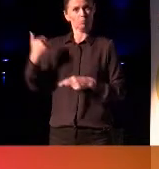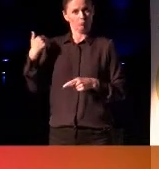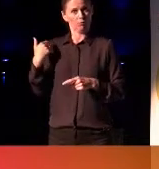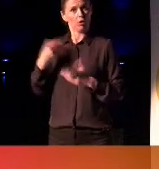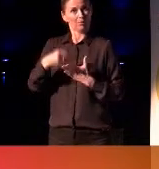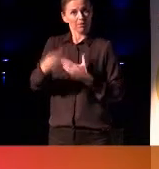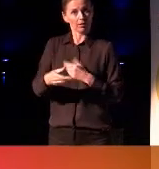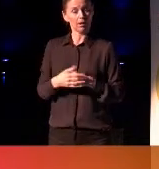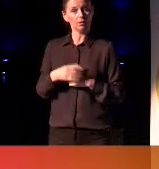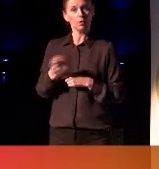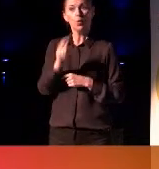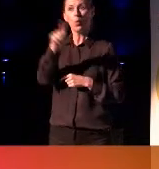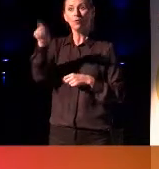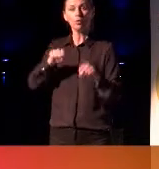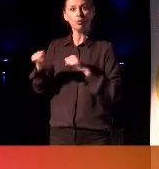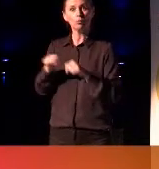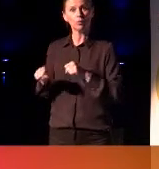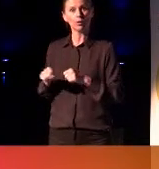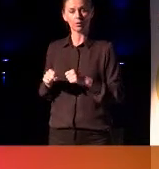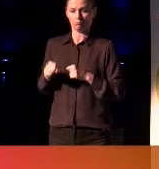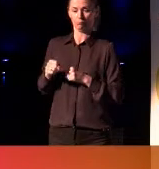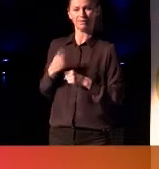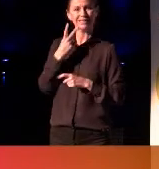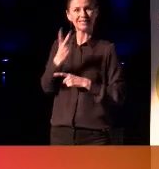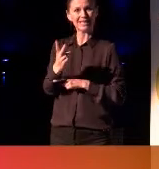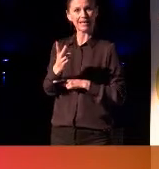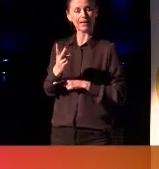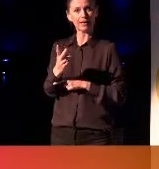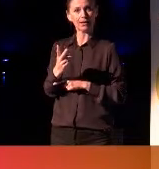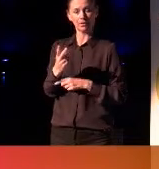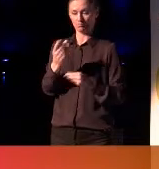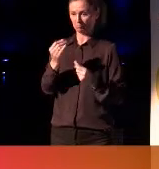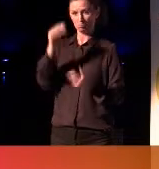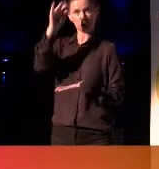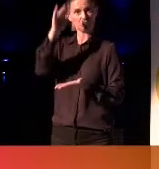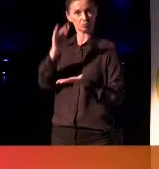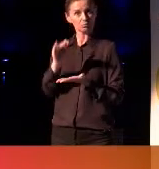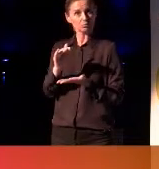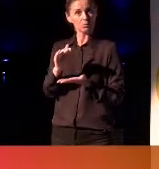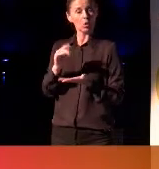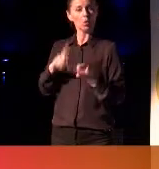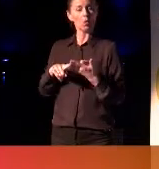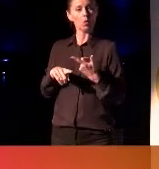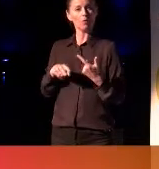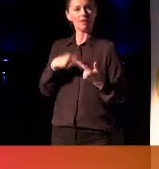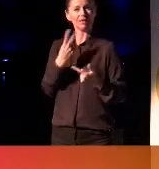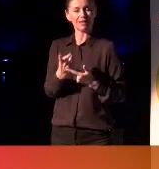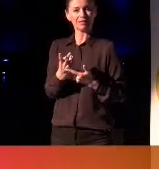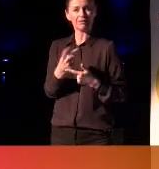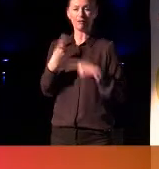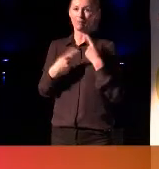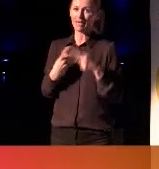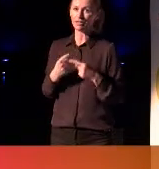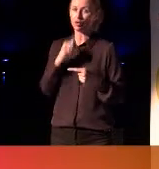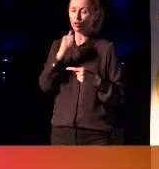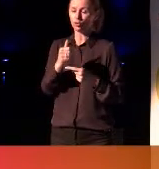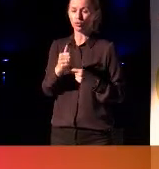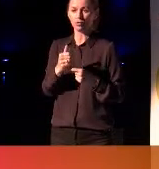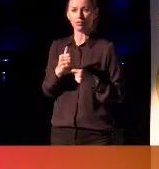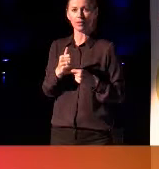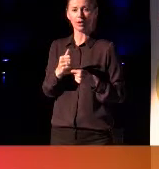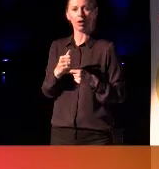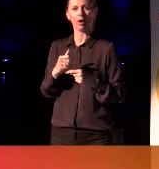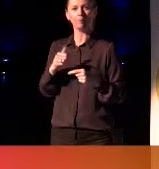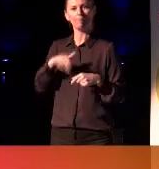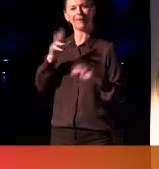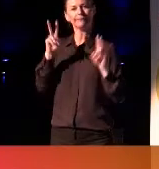Noen kommuner begynner nå også å se på nedtrekkebudsjettene. De aller fleste ser at vi fremdeles nødt til å få flere varme